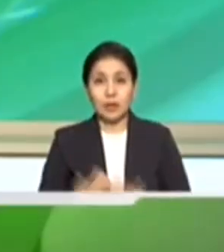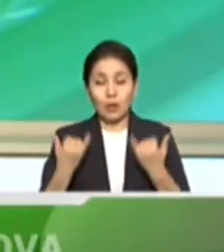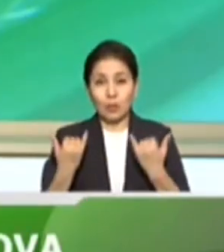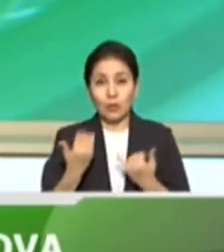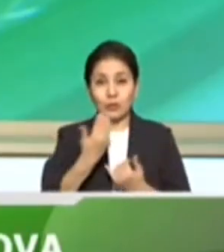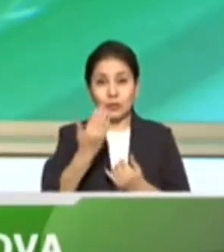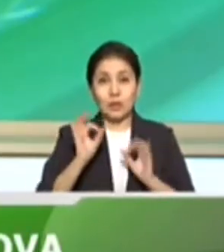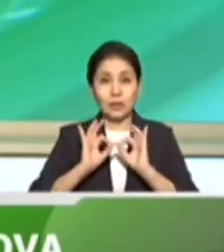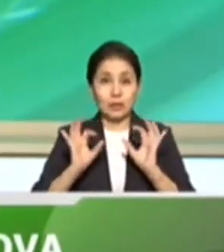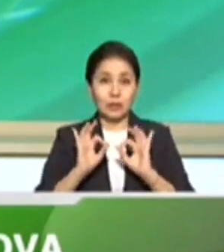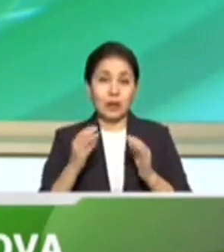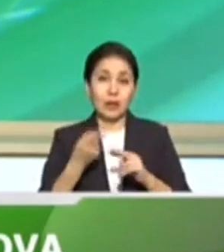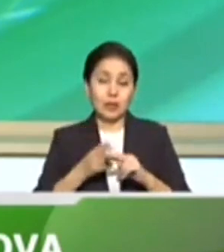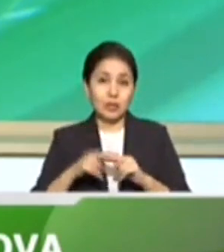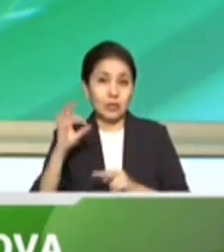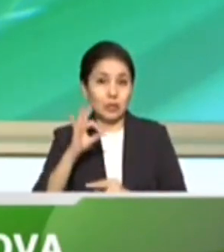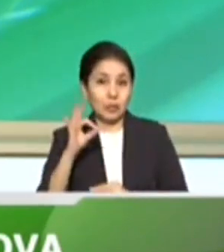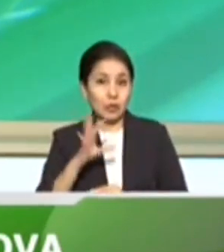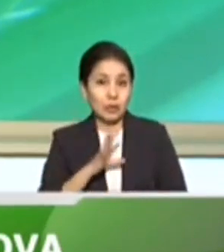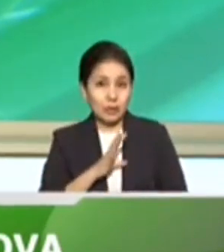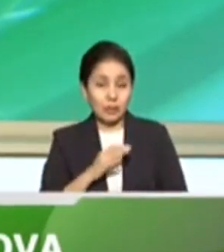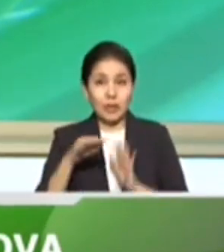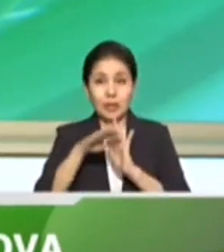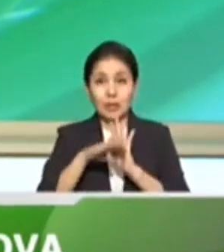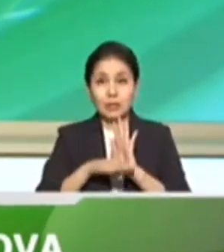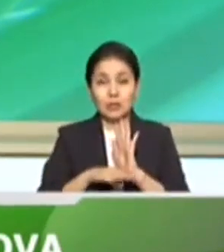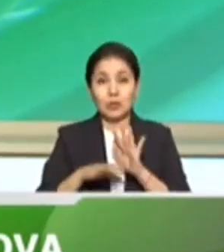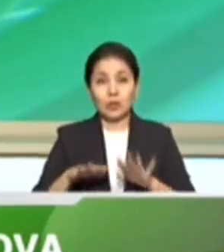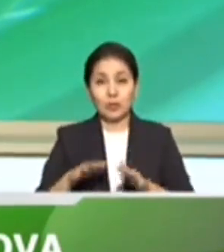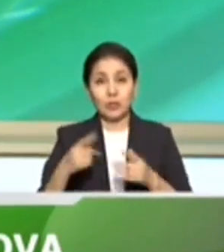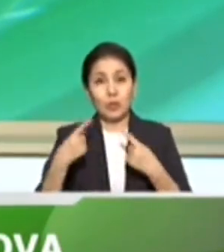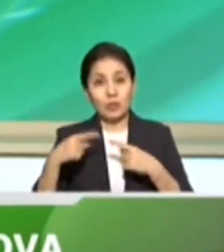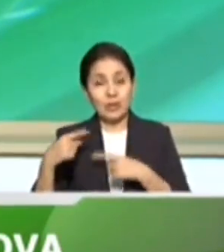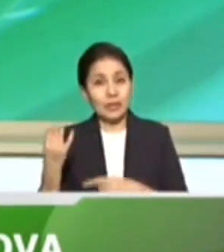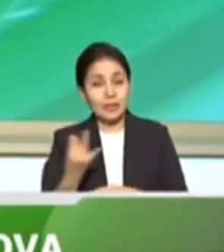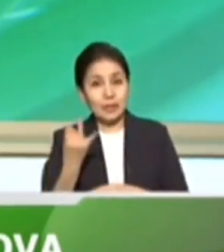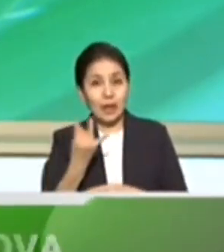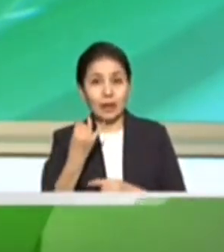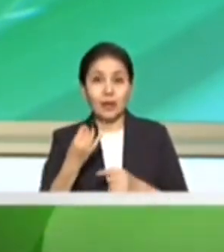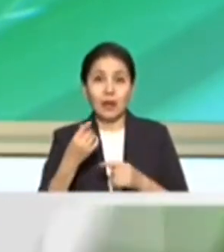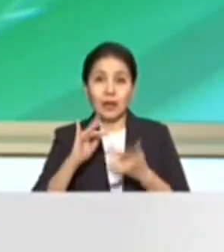sizlarga yetkazmoqchi bo'lganlarimiz aynan shulardan iborat edi. Dasturimizdan o'rin olgan va boshqa qiziqarli